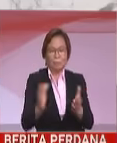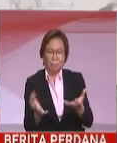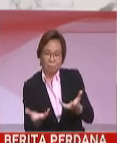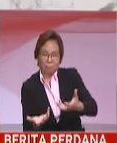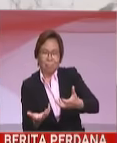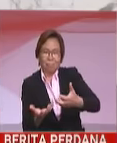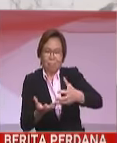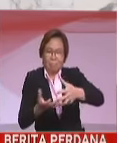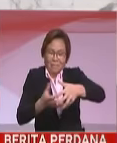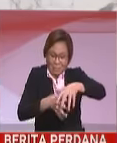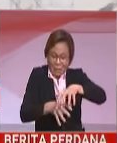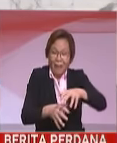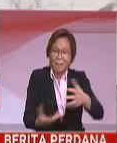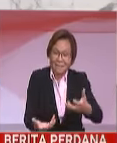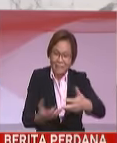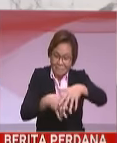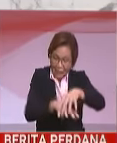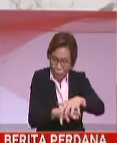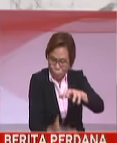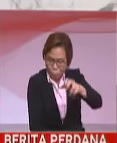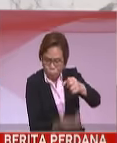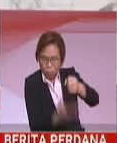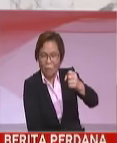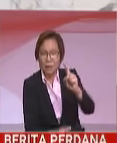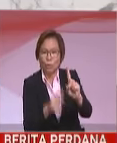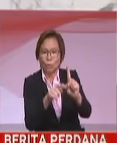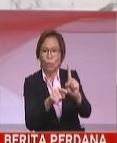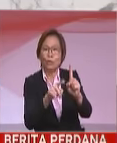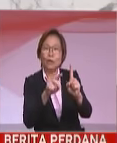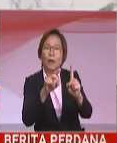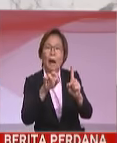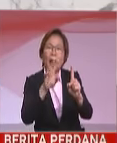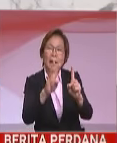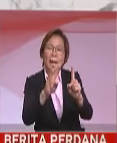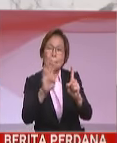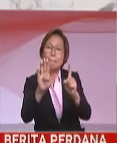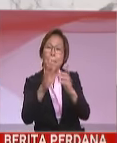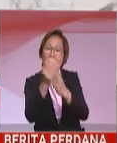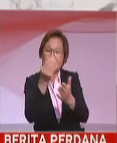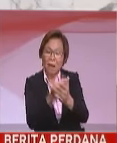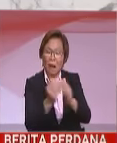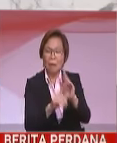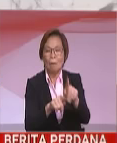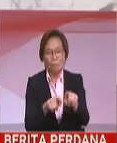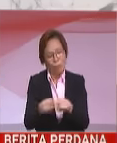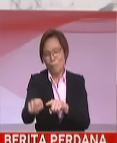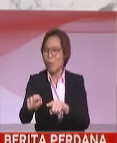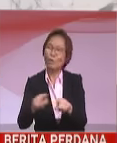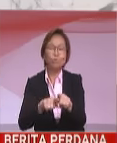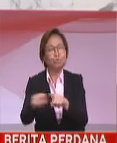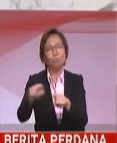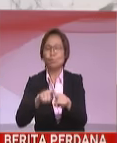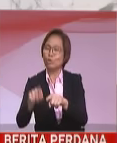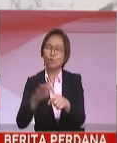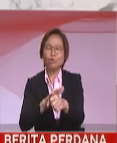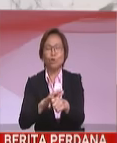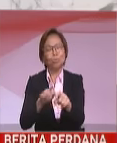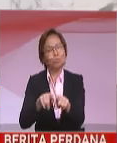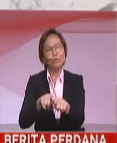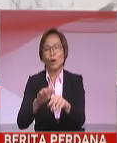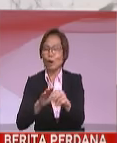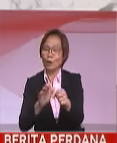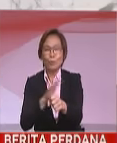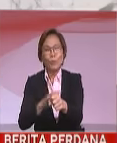berjumlah 1.67 bilion ringgit. Iaitu lebih daripada mencukupi untuk